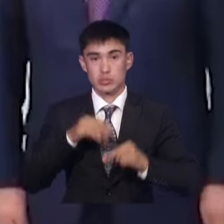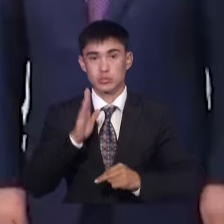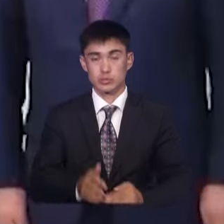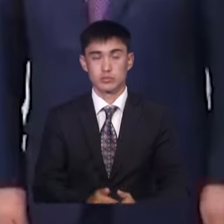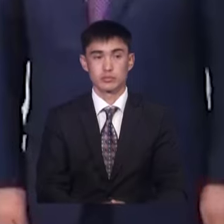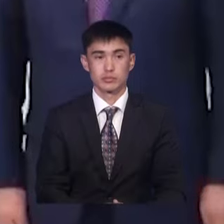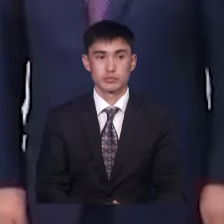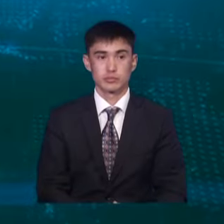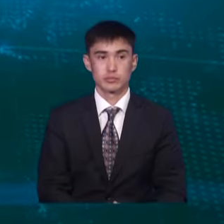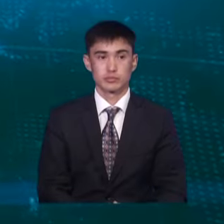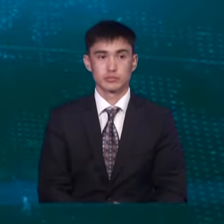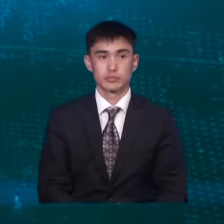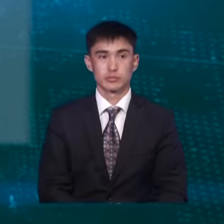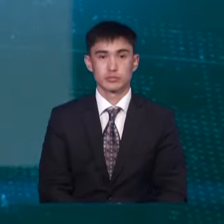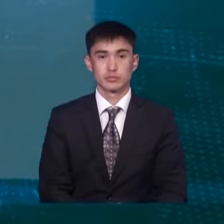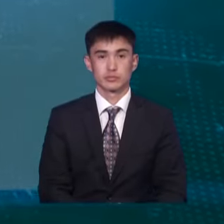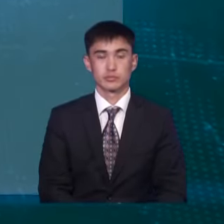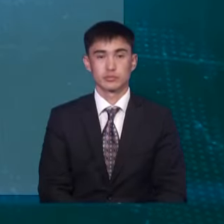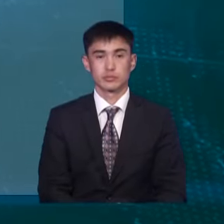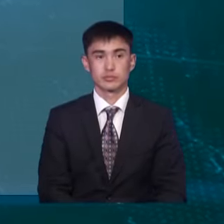салынады.